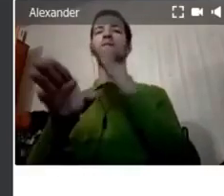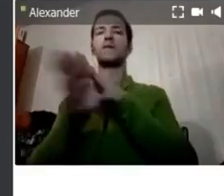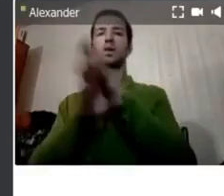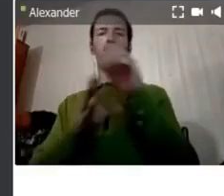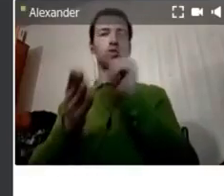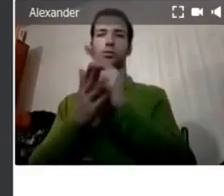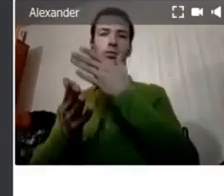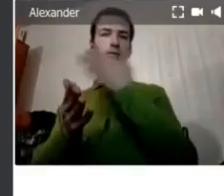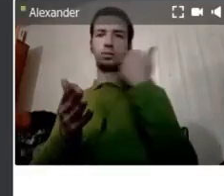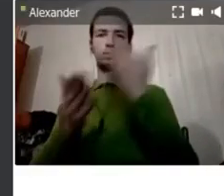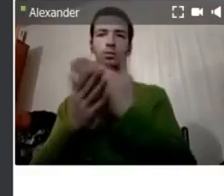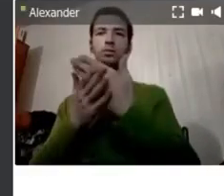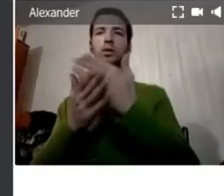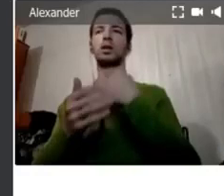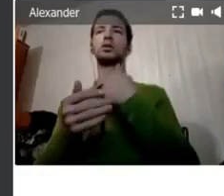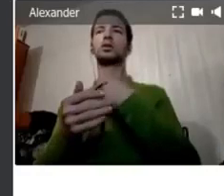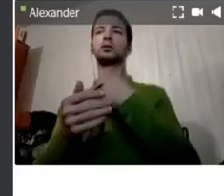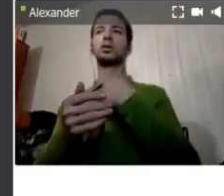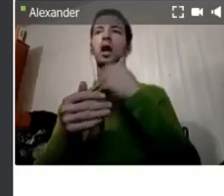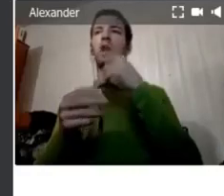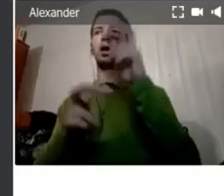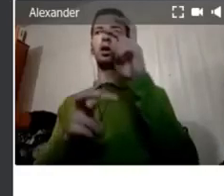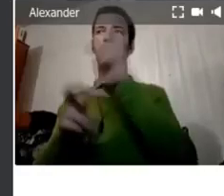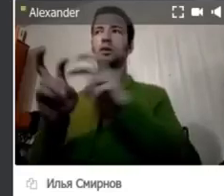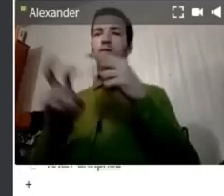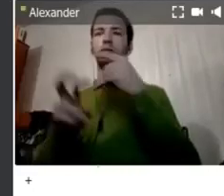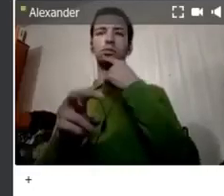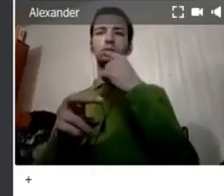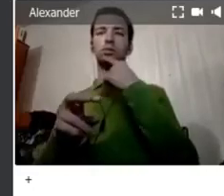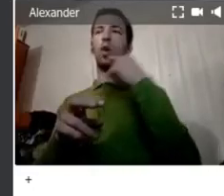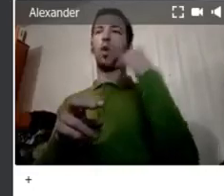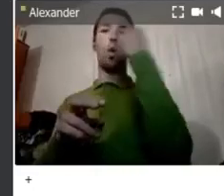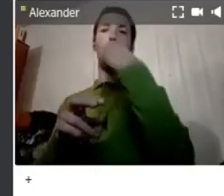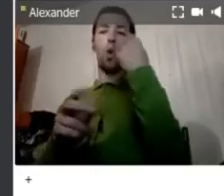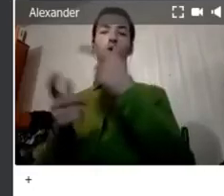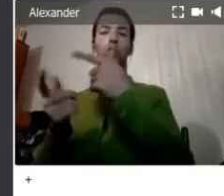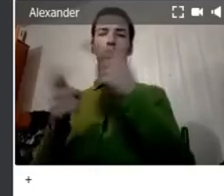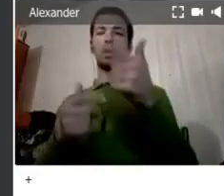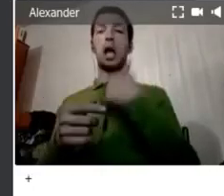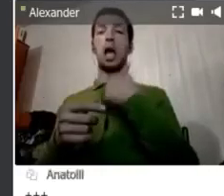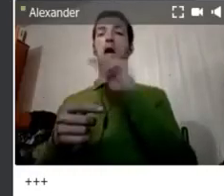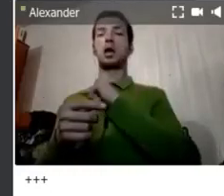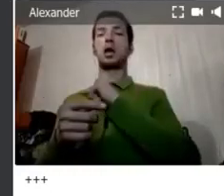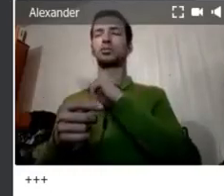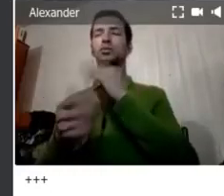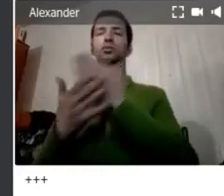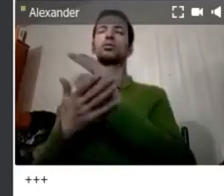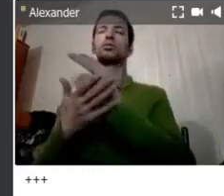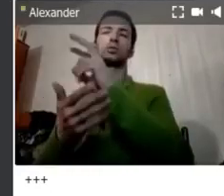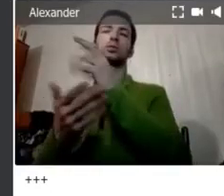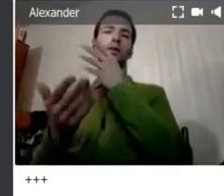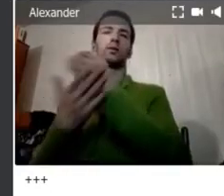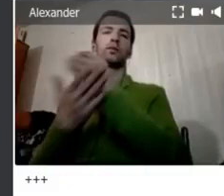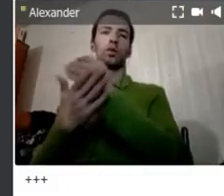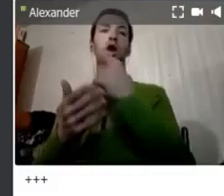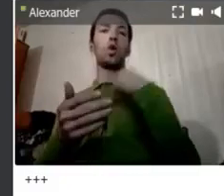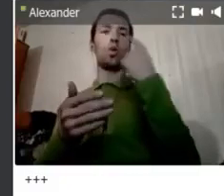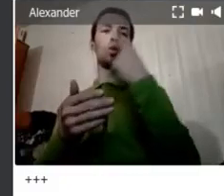у слабослышащих ребят, которые у нас сейчас активно работают, у них, я смотрю, прям